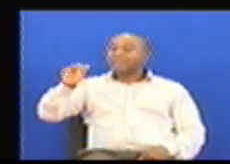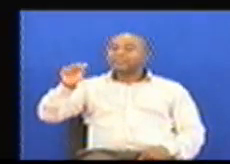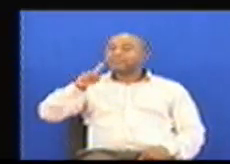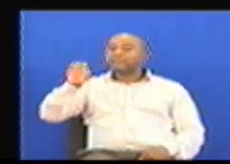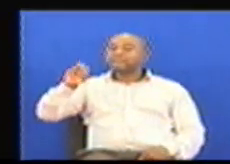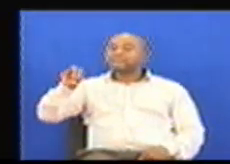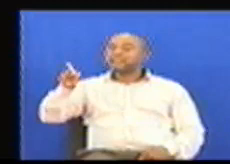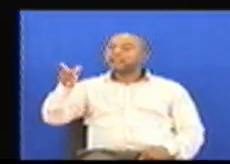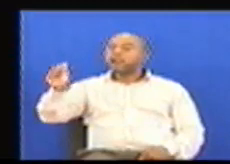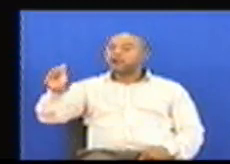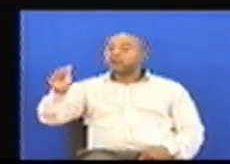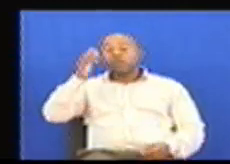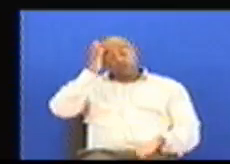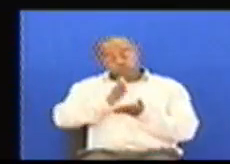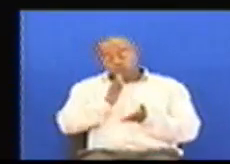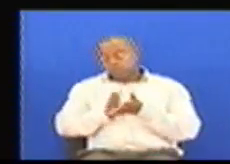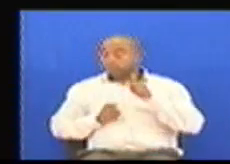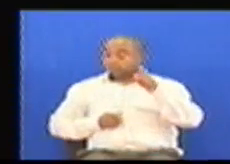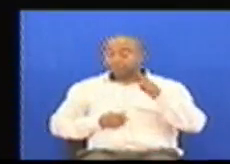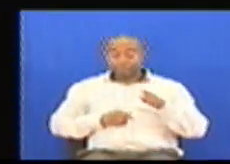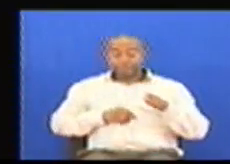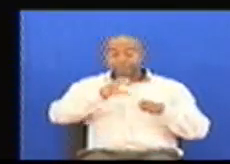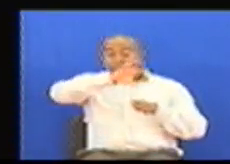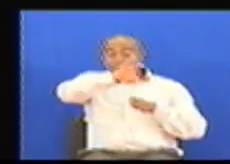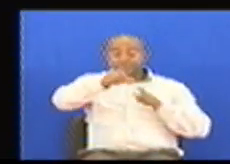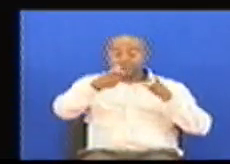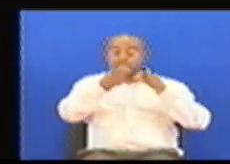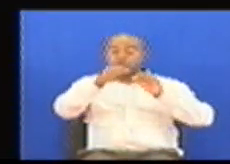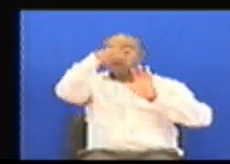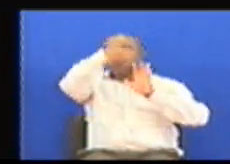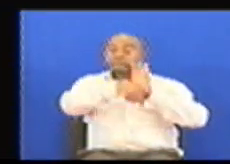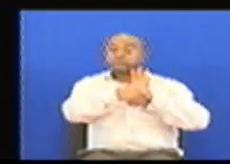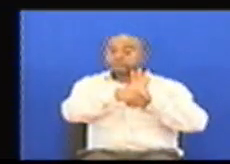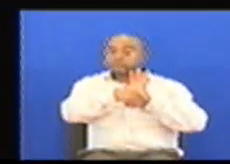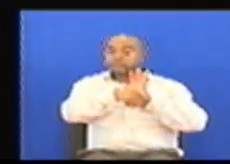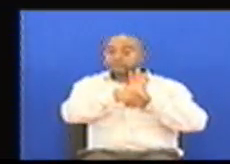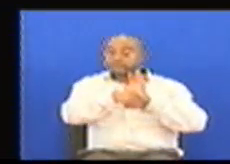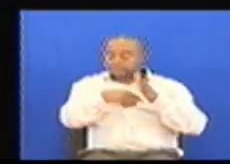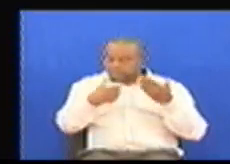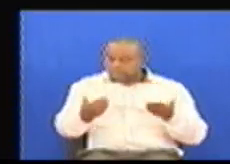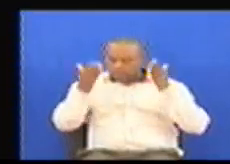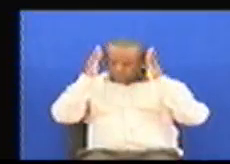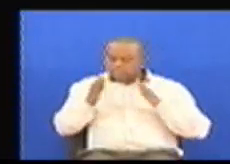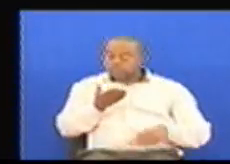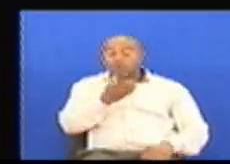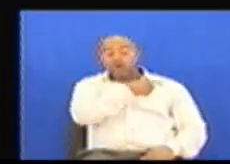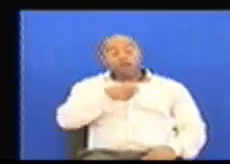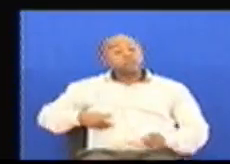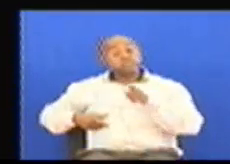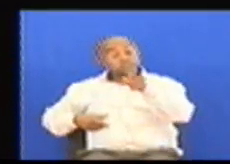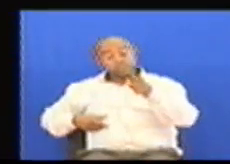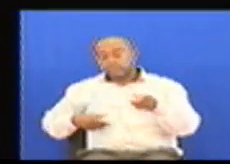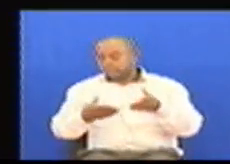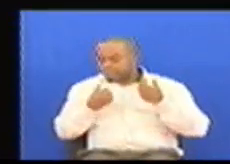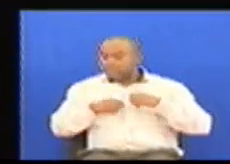Spika, kwa kweli jimbo la Kigoma Kusini, Mheshimiwa Rais na serikali imetenda haki